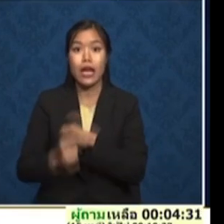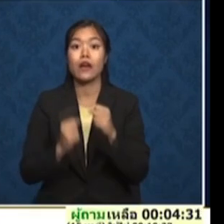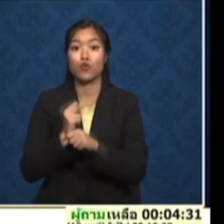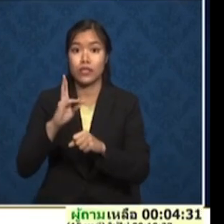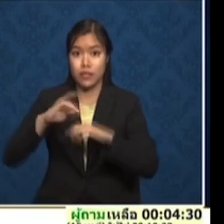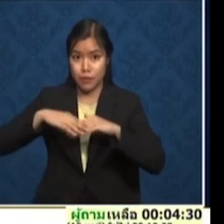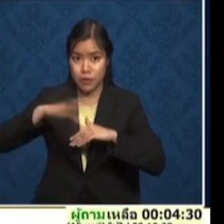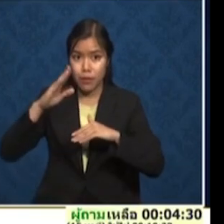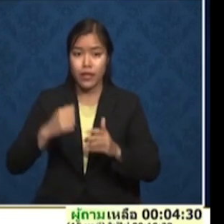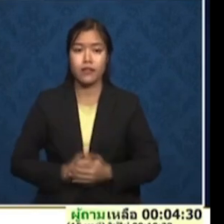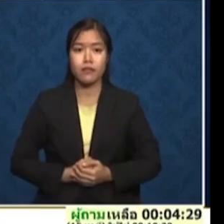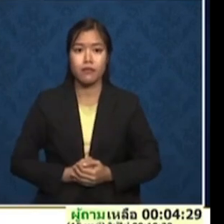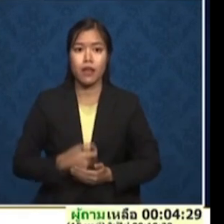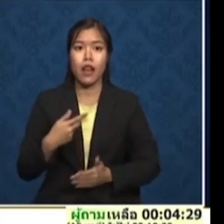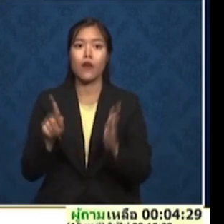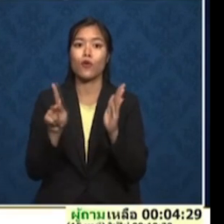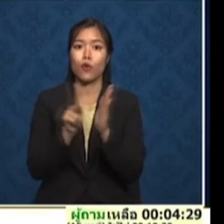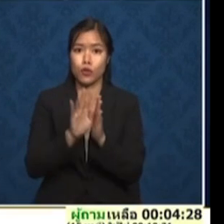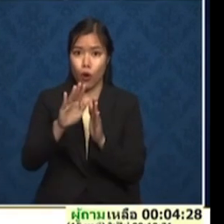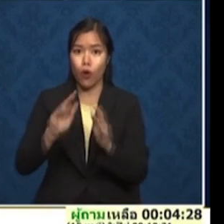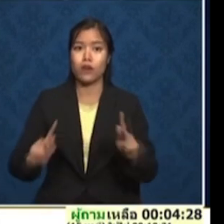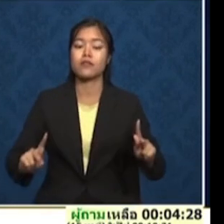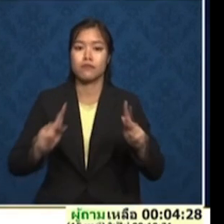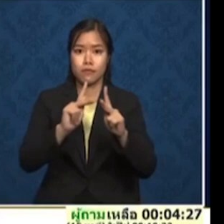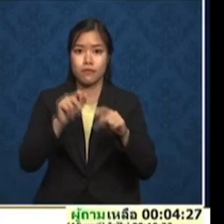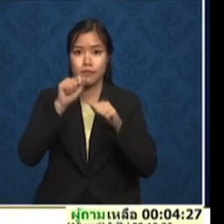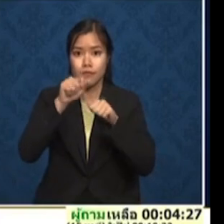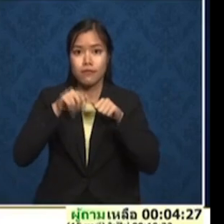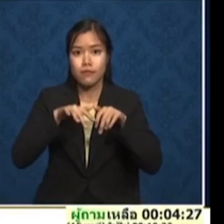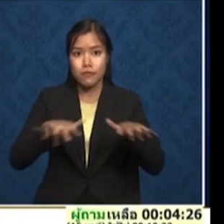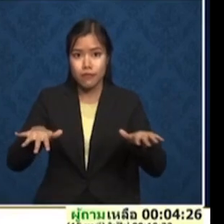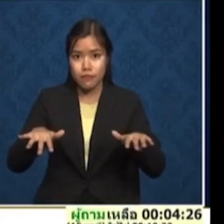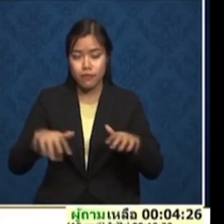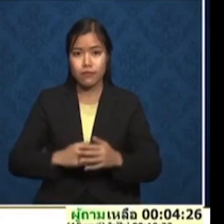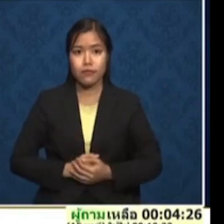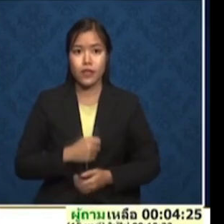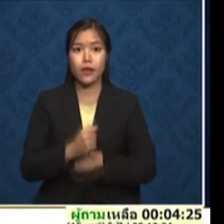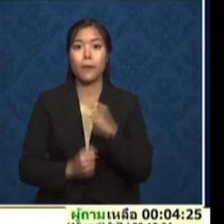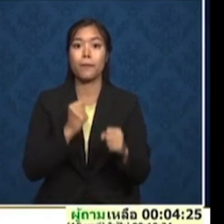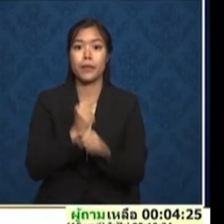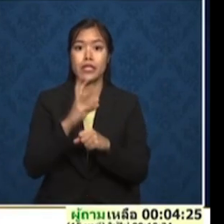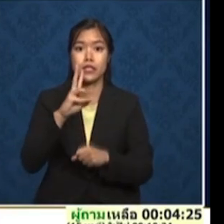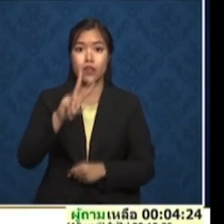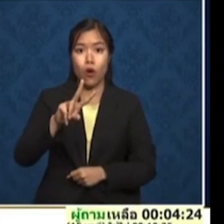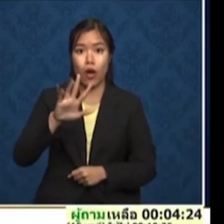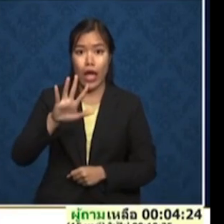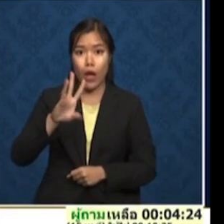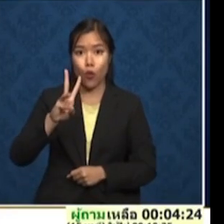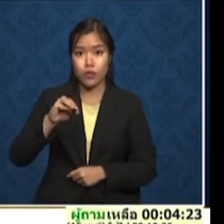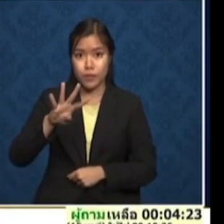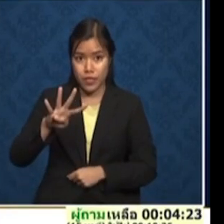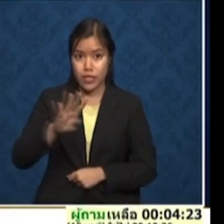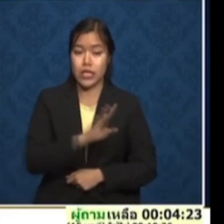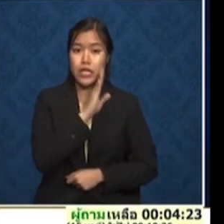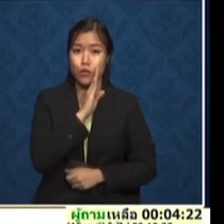กระทรวงในอ่าประกาศของราชทัณฑ์ปี2564ในข้อที่ 2บอกว่าถ้าเกิดเป็นนัก